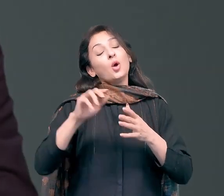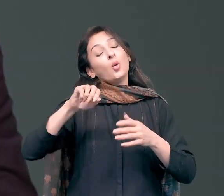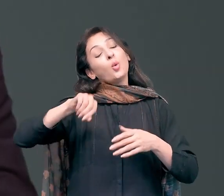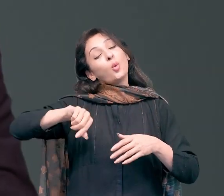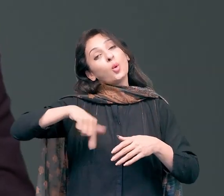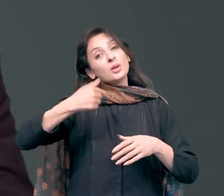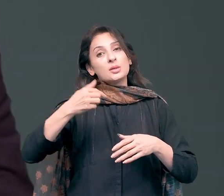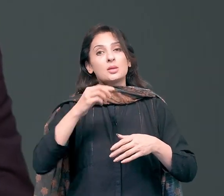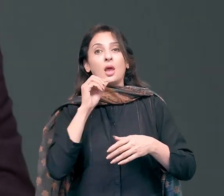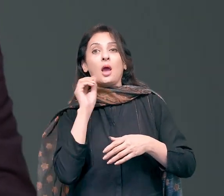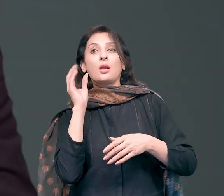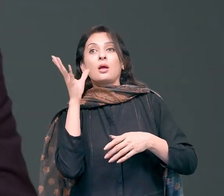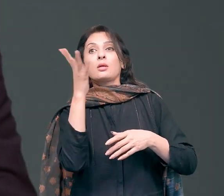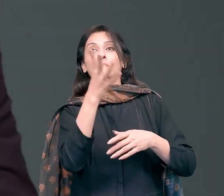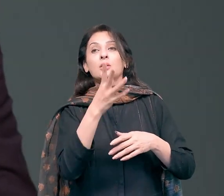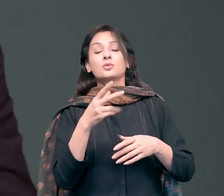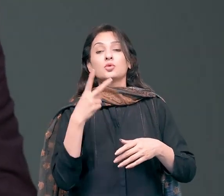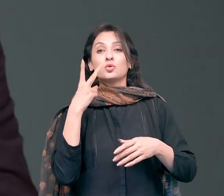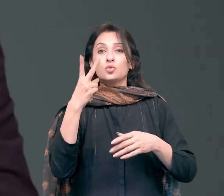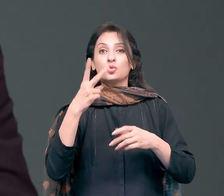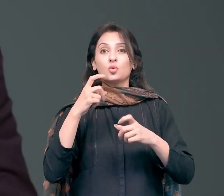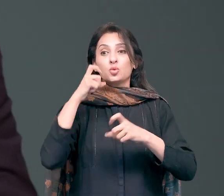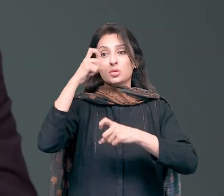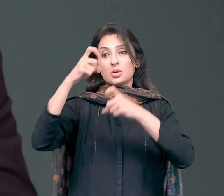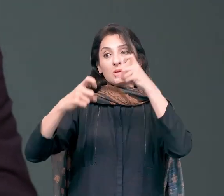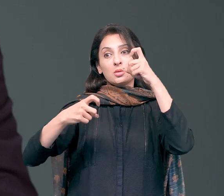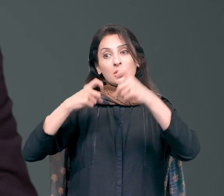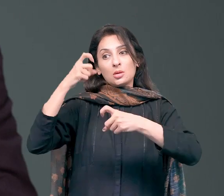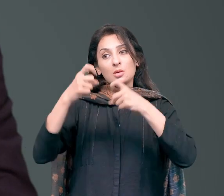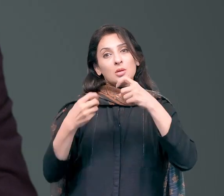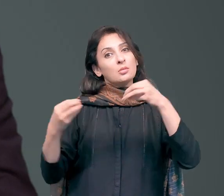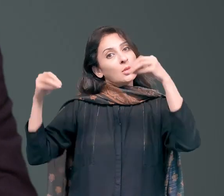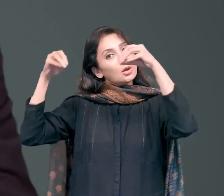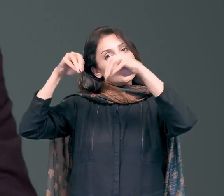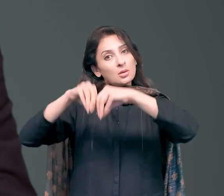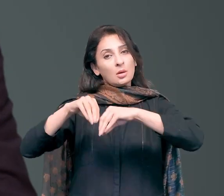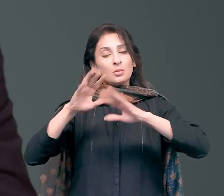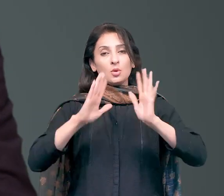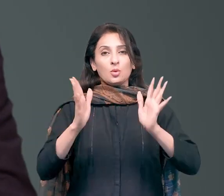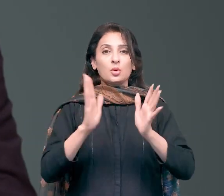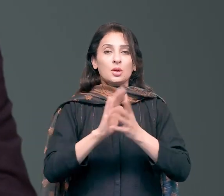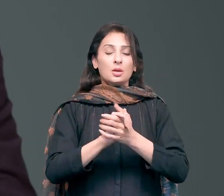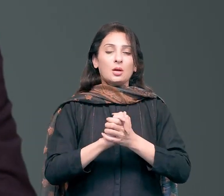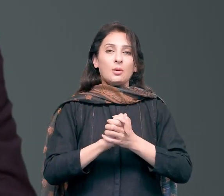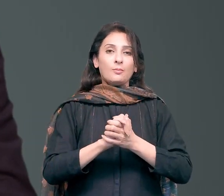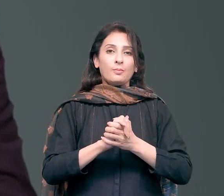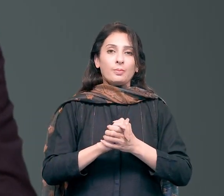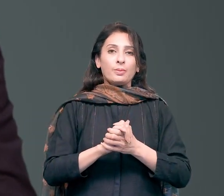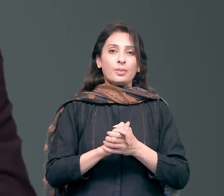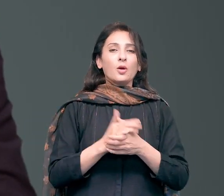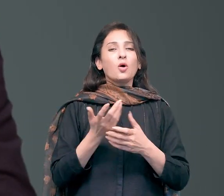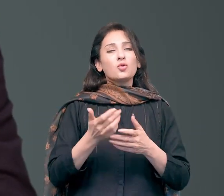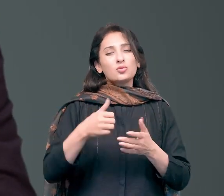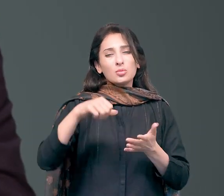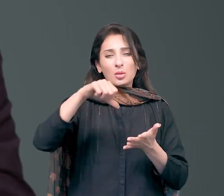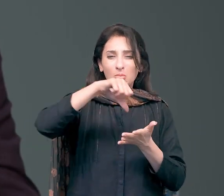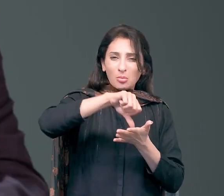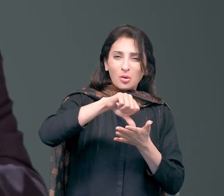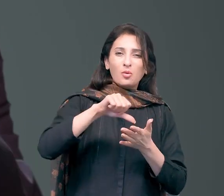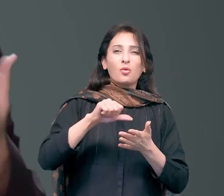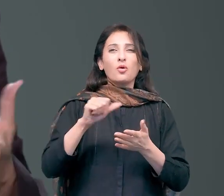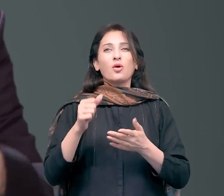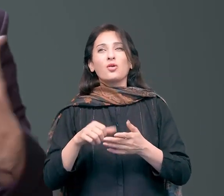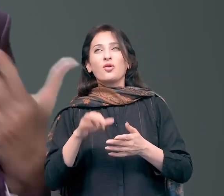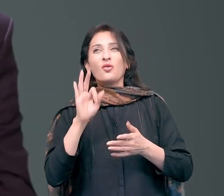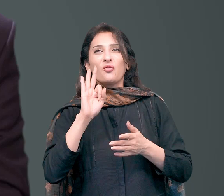ورلڈ وار میں ظاہر ہے ایک طرف تو برطانیہ اور ان کے اتحادی تھے جن میں فرانس بھی شامل تھا، تو دوسری طرف